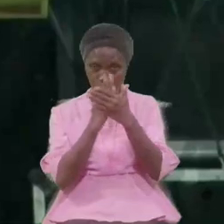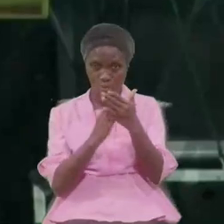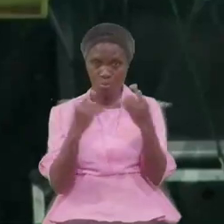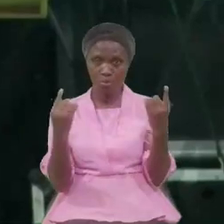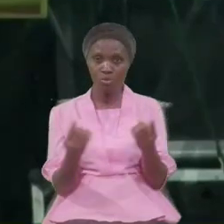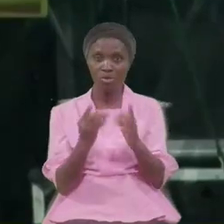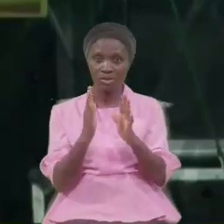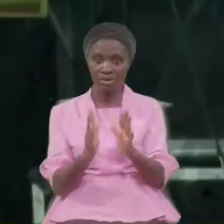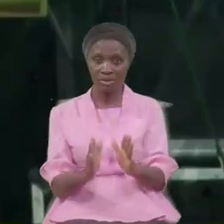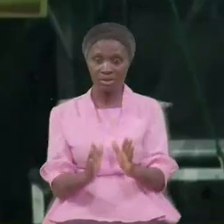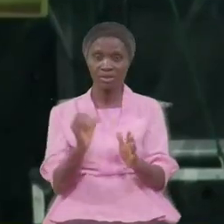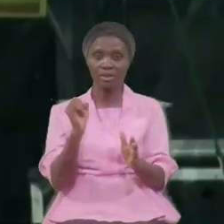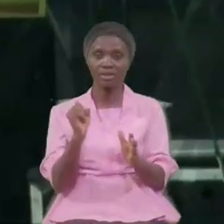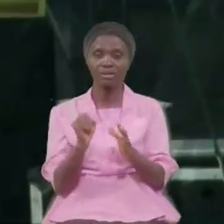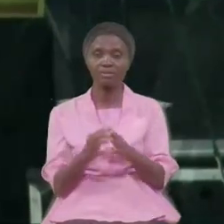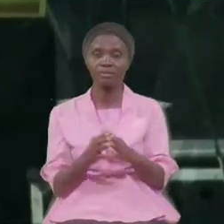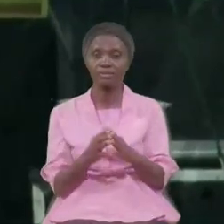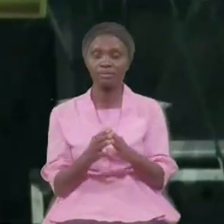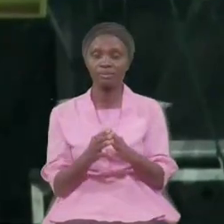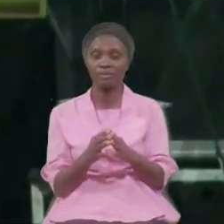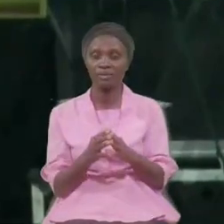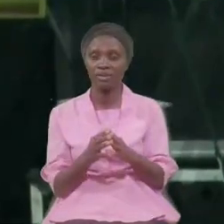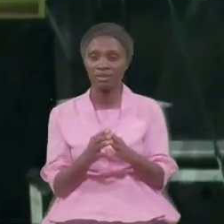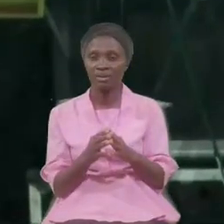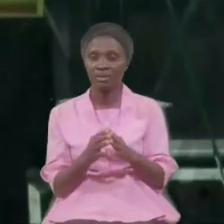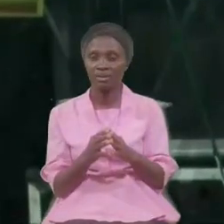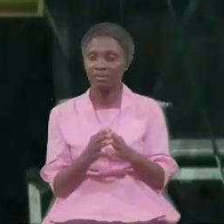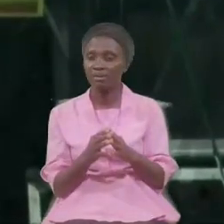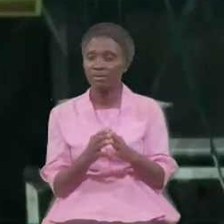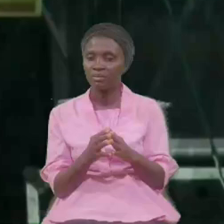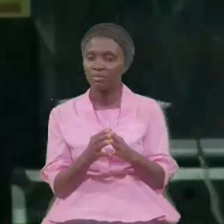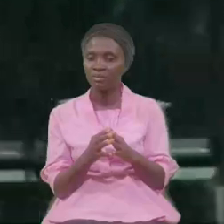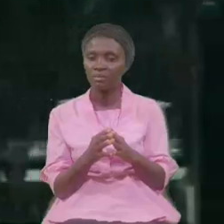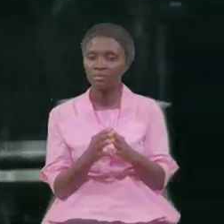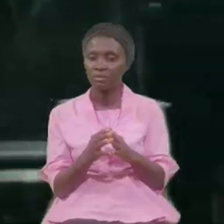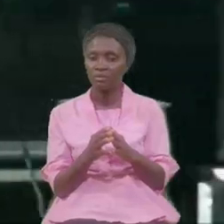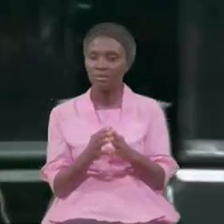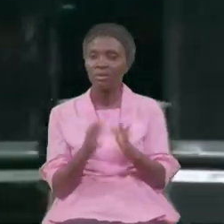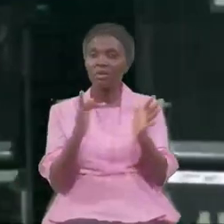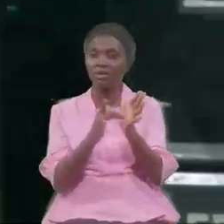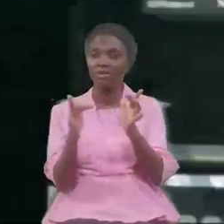Jésus est l'ami des pécheurs pénitents.